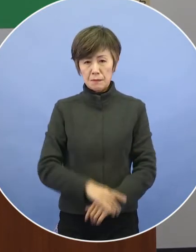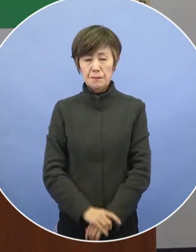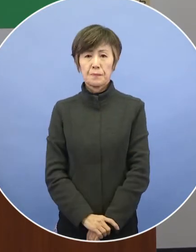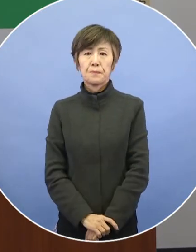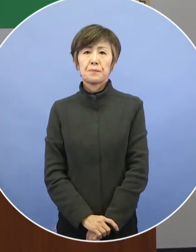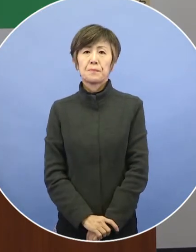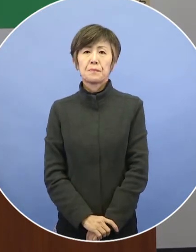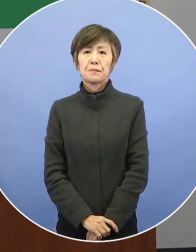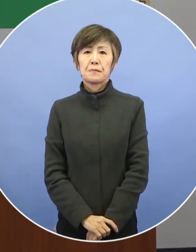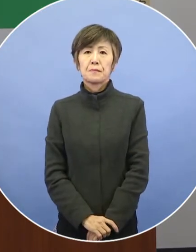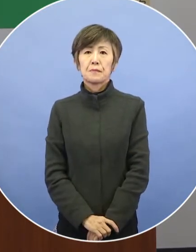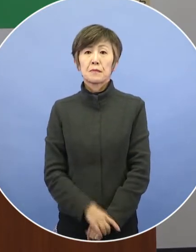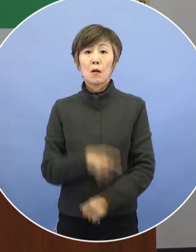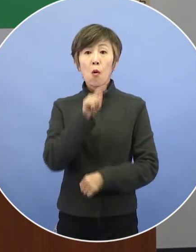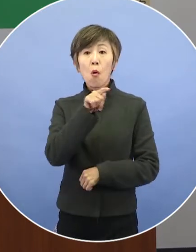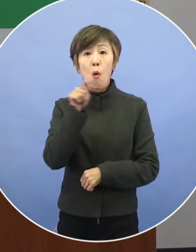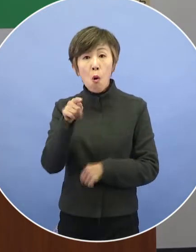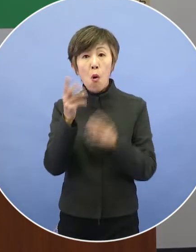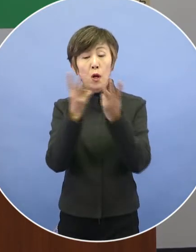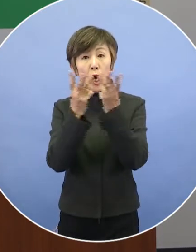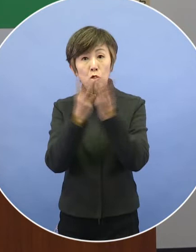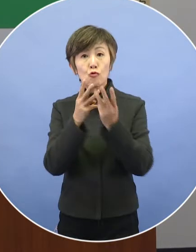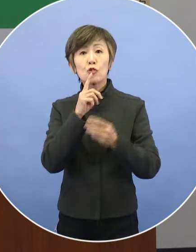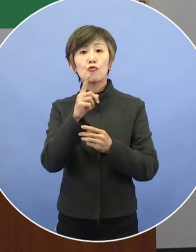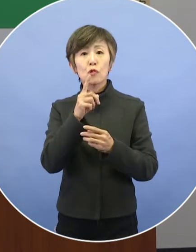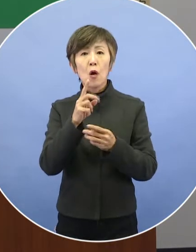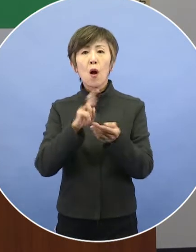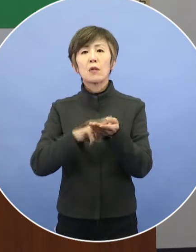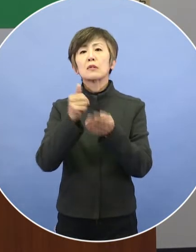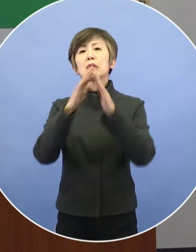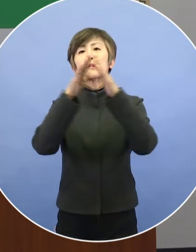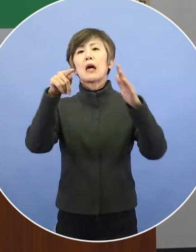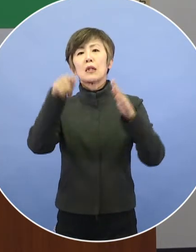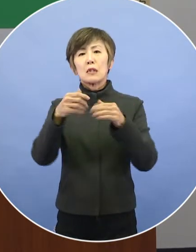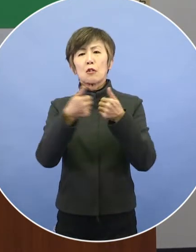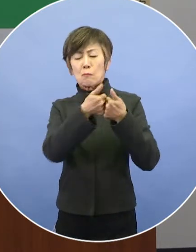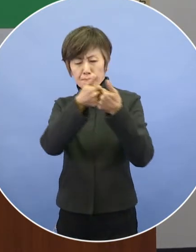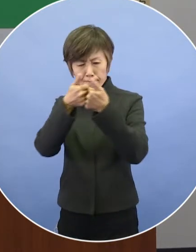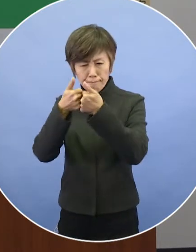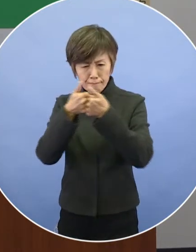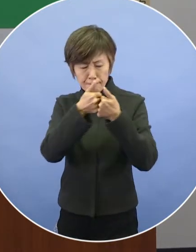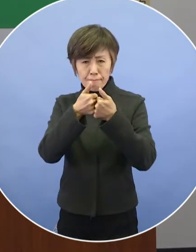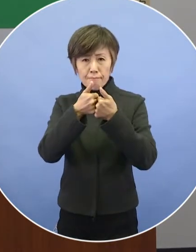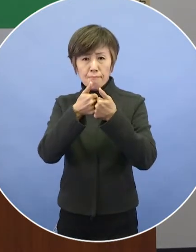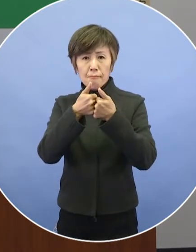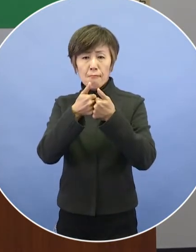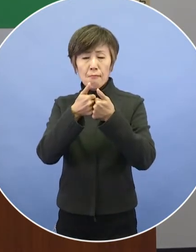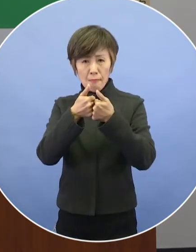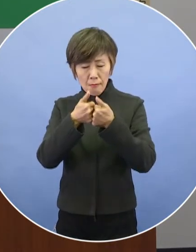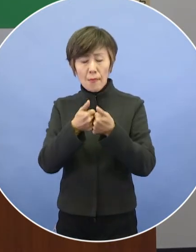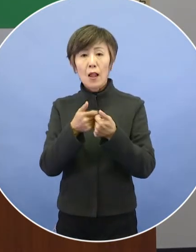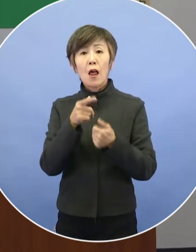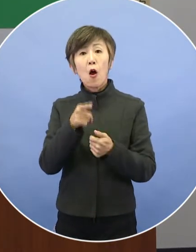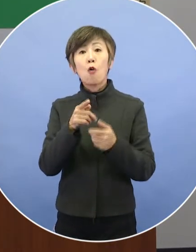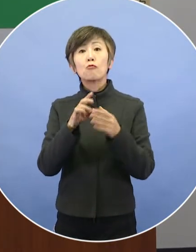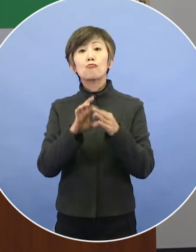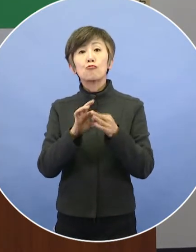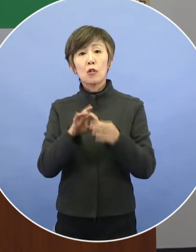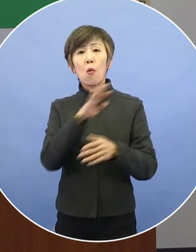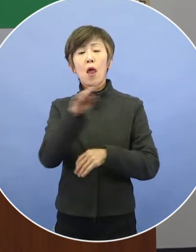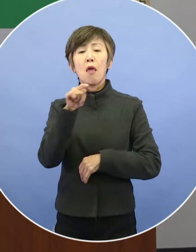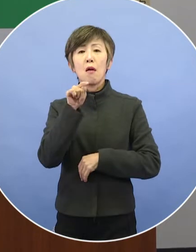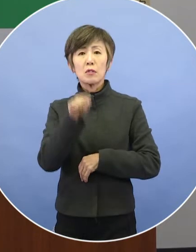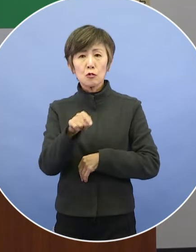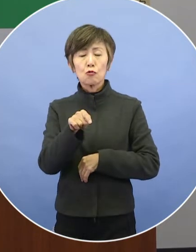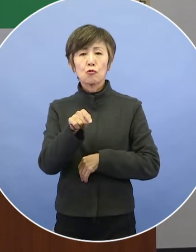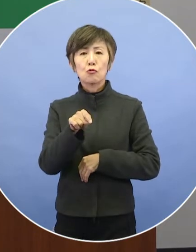なるわけでございますこの数につきまして医師会とですね十分に協議を行ってまいりましてこれについては